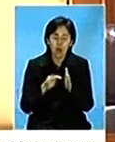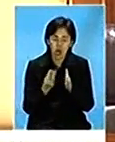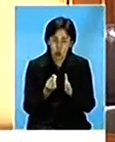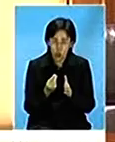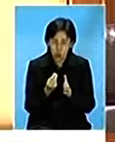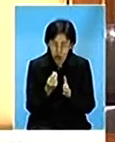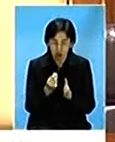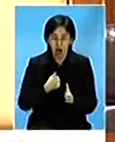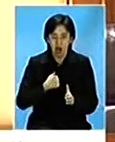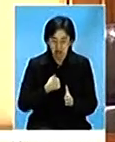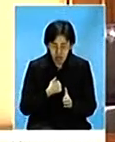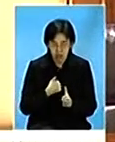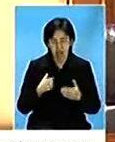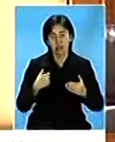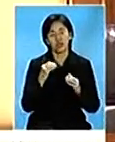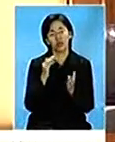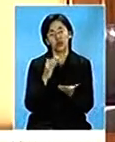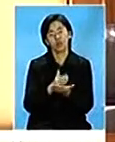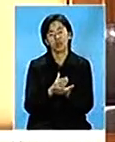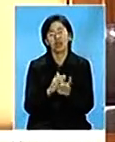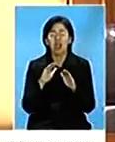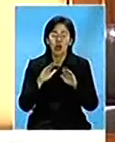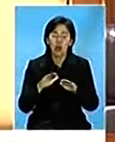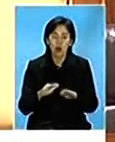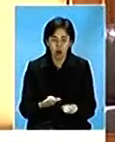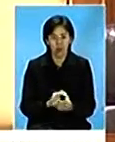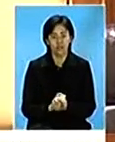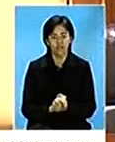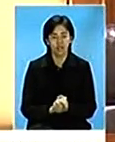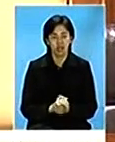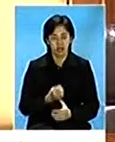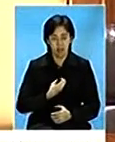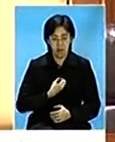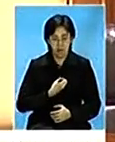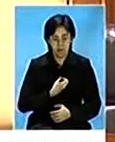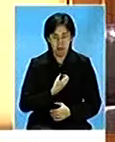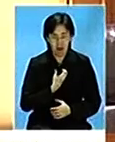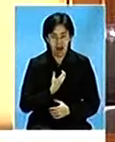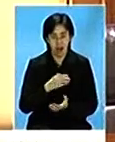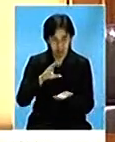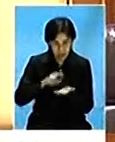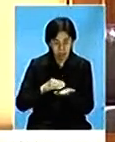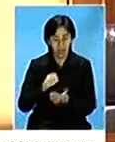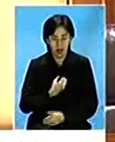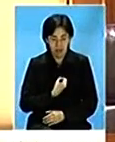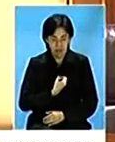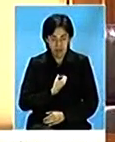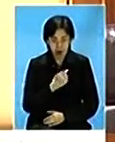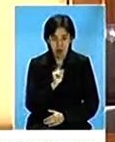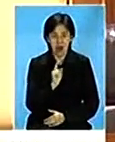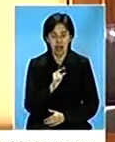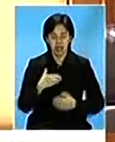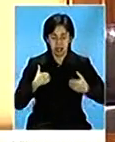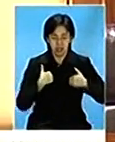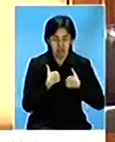วพอเราบอกว่าเหนื่อยแล้วเขาก็ลดลงนะฮะเพราะนั้นตอนที่มันรีทรีตนะฮะไอเซนเซอร์มันก็จะดีเทคว่าหัวใจเราเนี่ยมีปฏิกิริยาตอนเหนื่อย